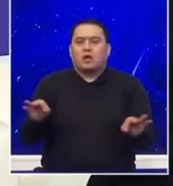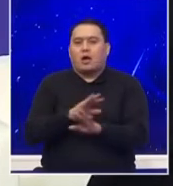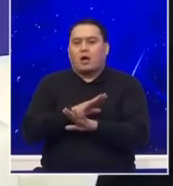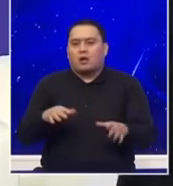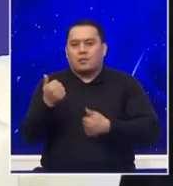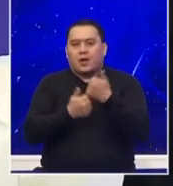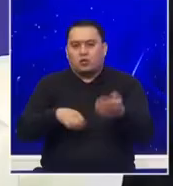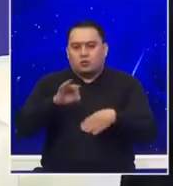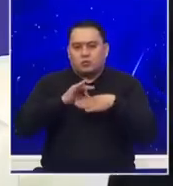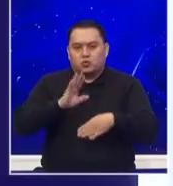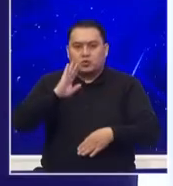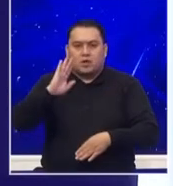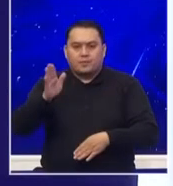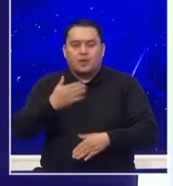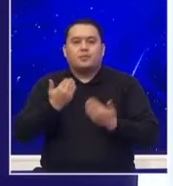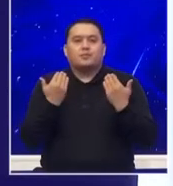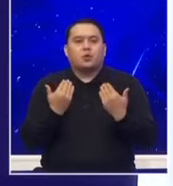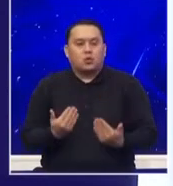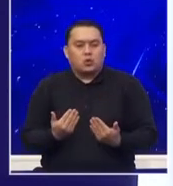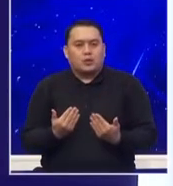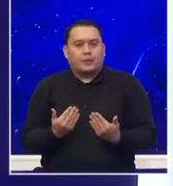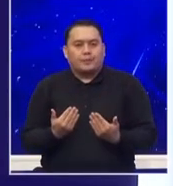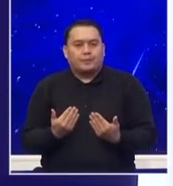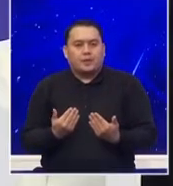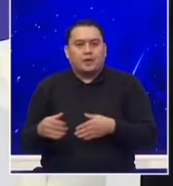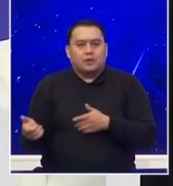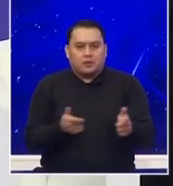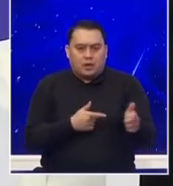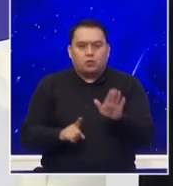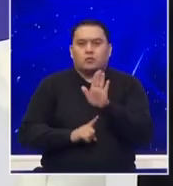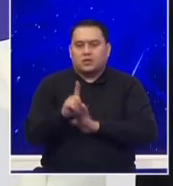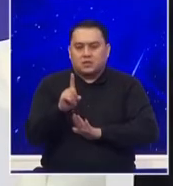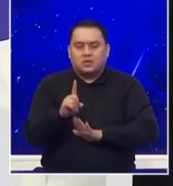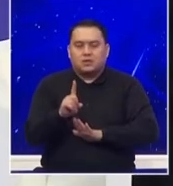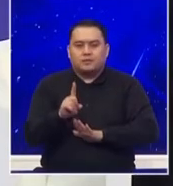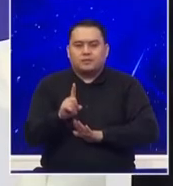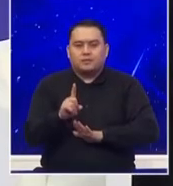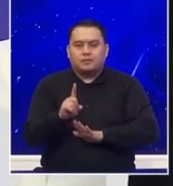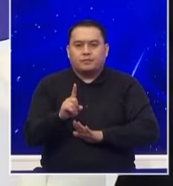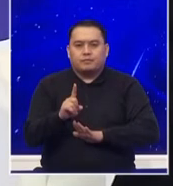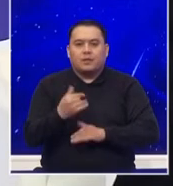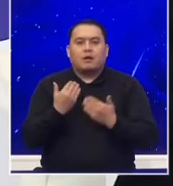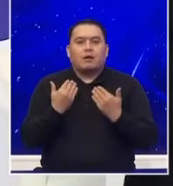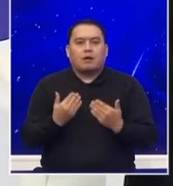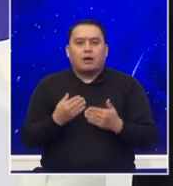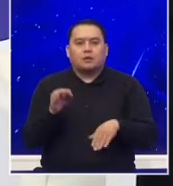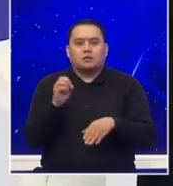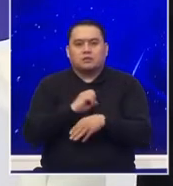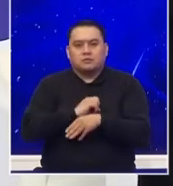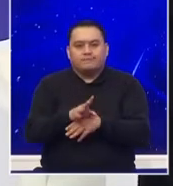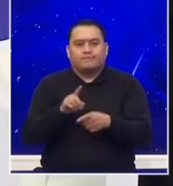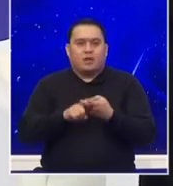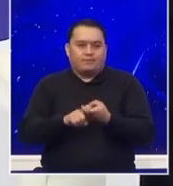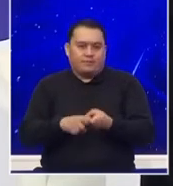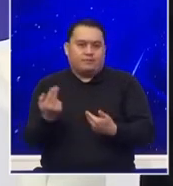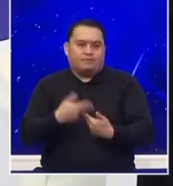әндердің байқауын өткізейін деп отырмыз. Бүгінгі күні дайындық жұмыстарын бастап кеттік. Енді көбіне мына қазір індет кедергі болып тұр.